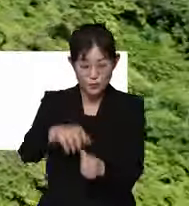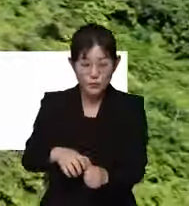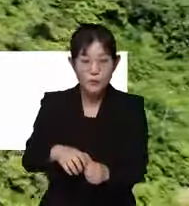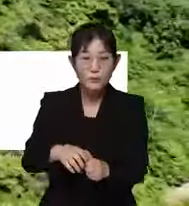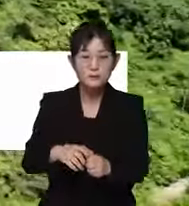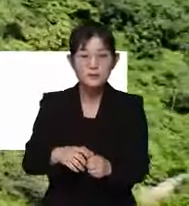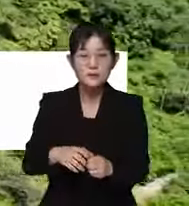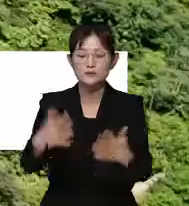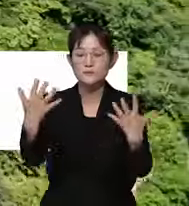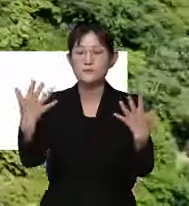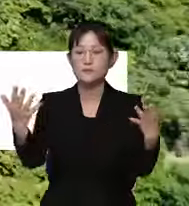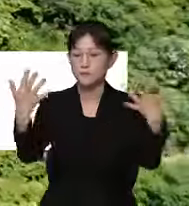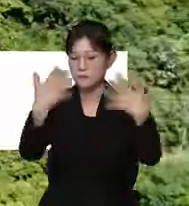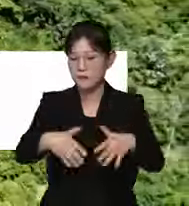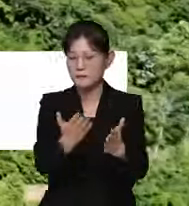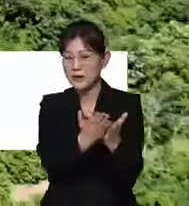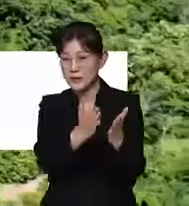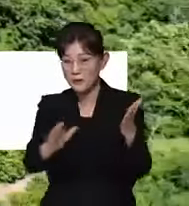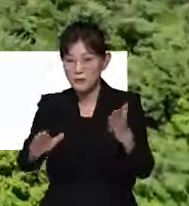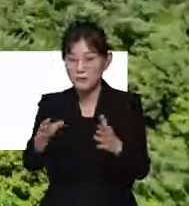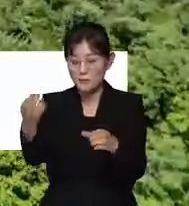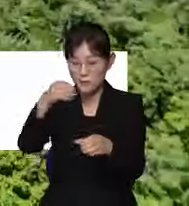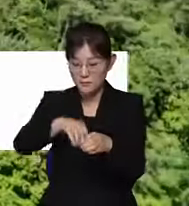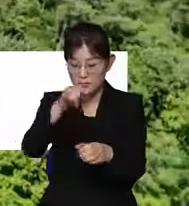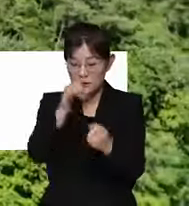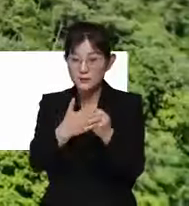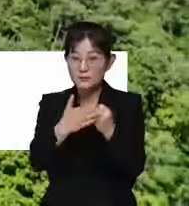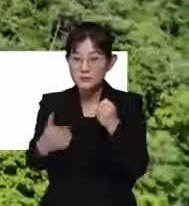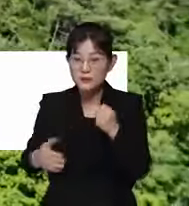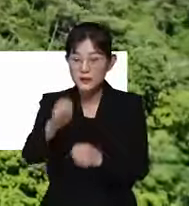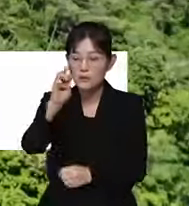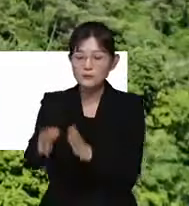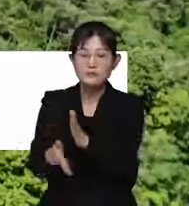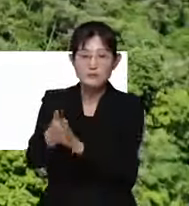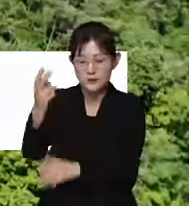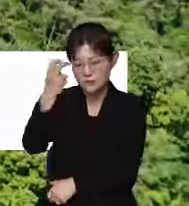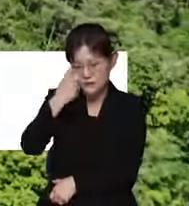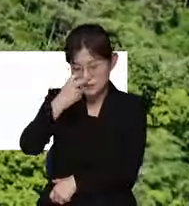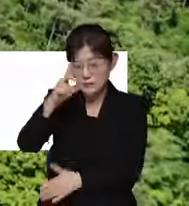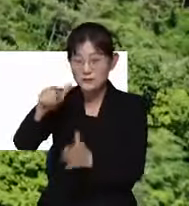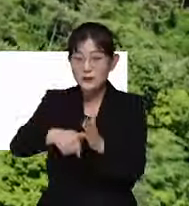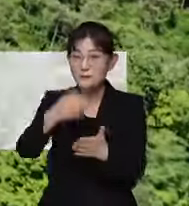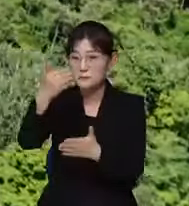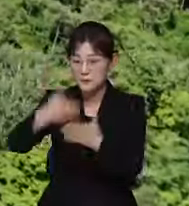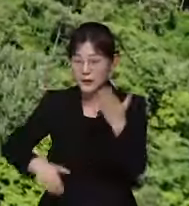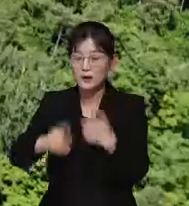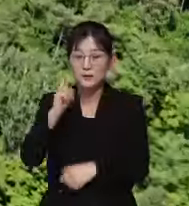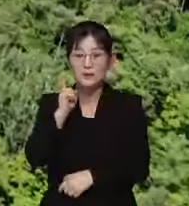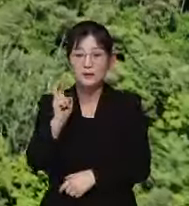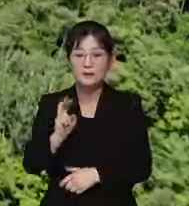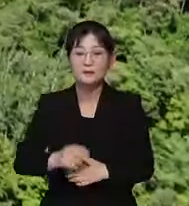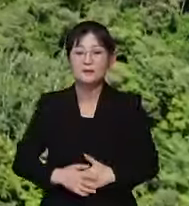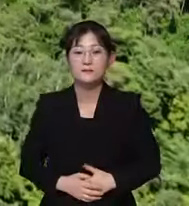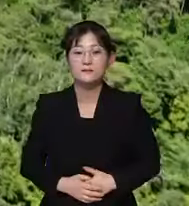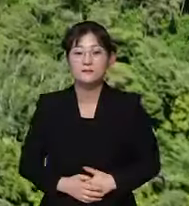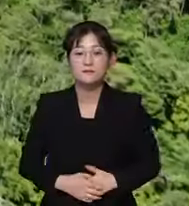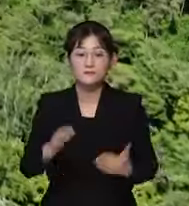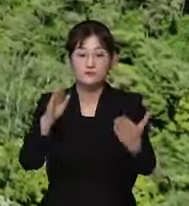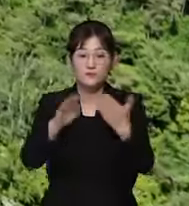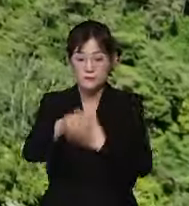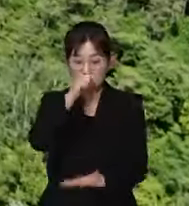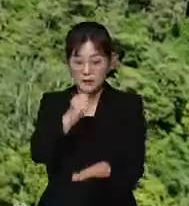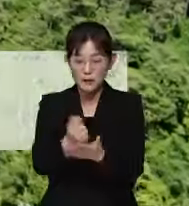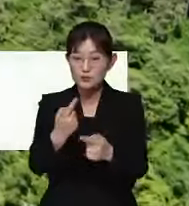등 조건에 맞지 않는 곳들이 포함돼 일부는 광주시 검증 과정에서 제외될 것으로 보입니다. 이후